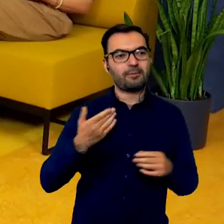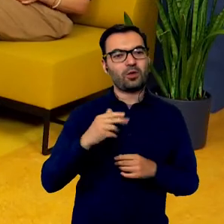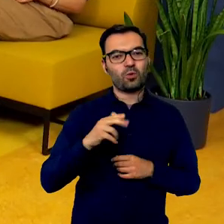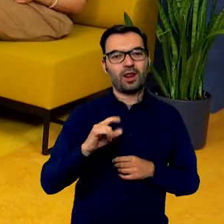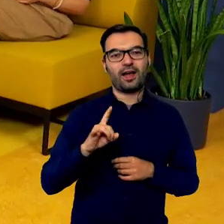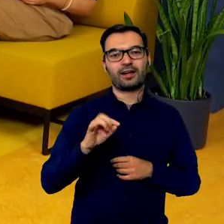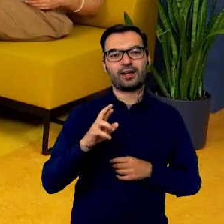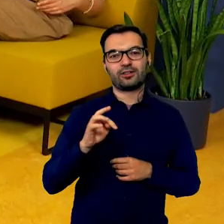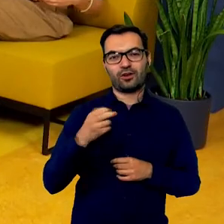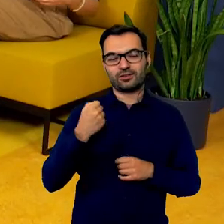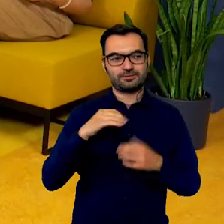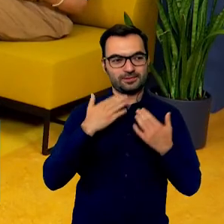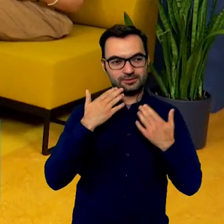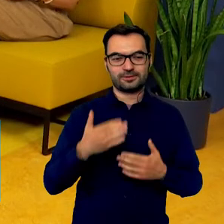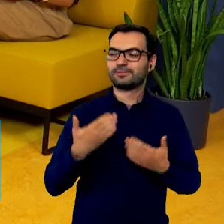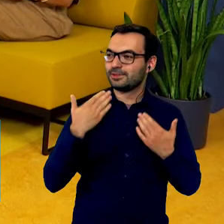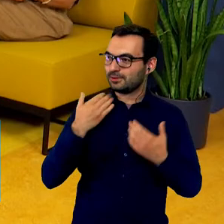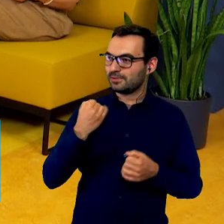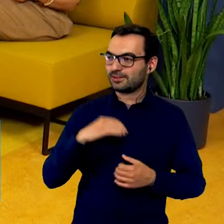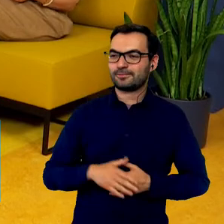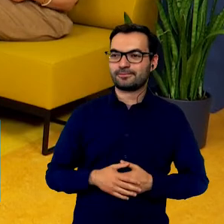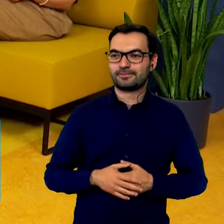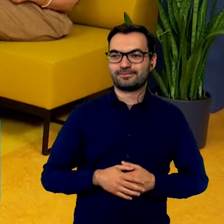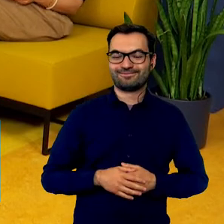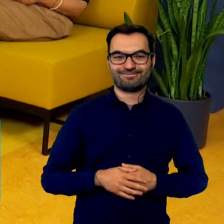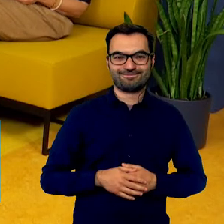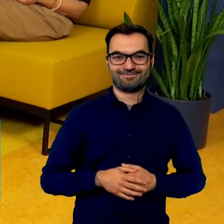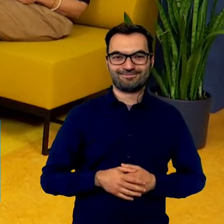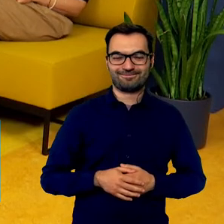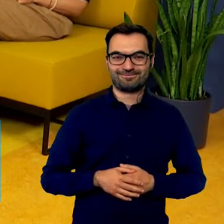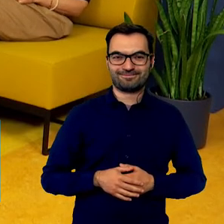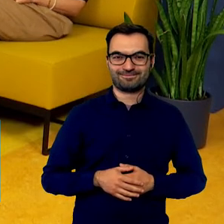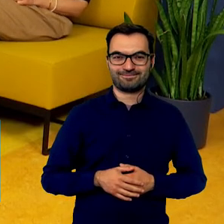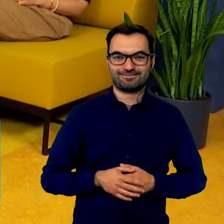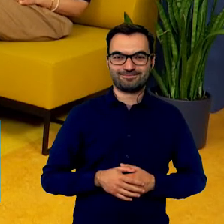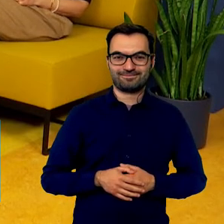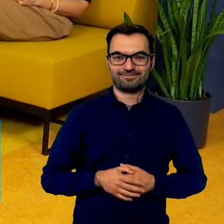nie. Gretkowska była naszą gościnią. Dziękuję bardzo. Dziękuję bardzo, pani Agnieszka.